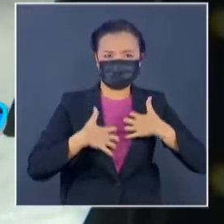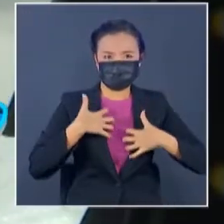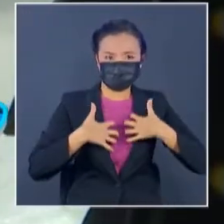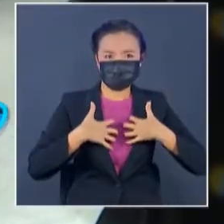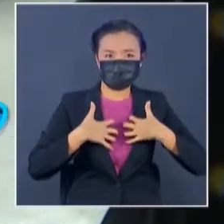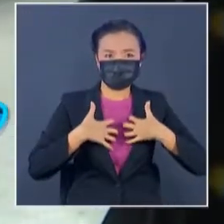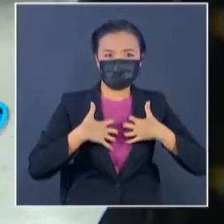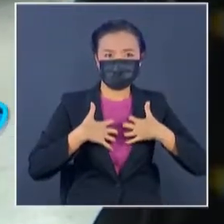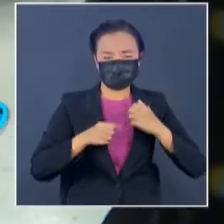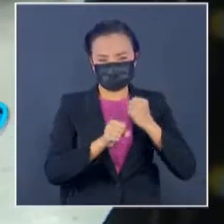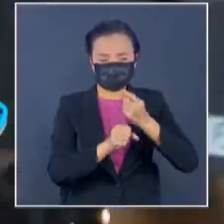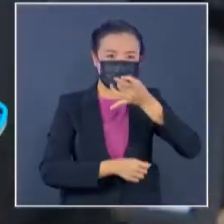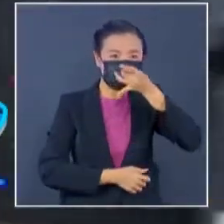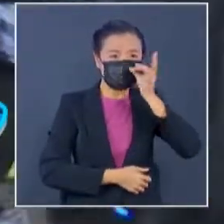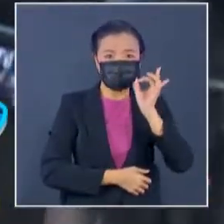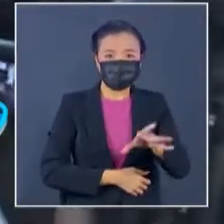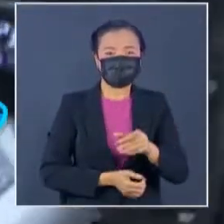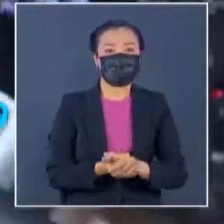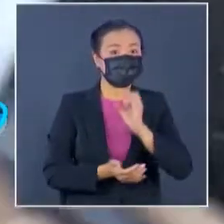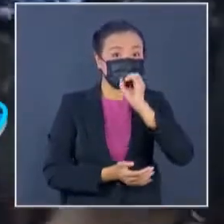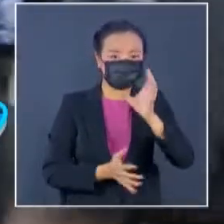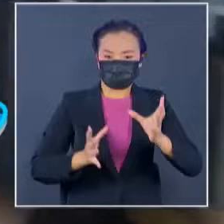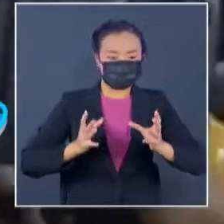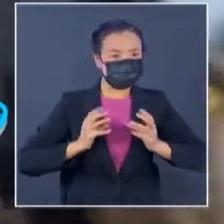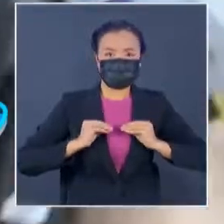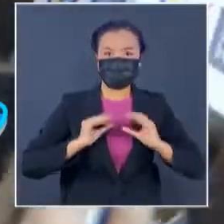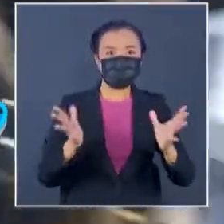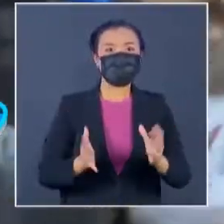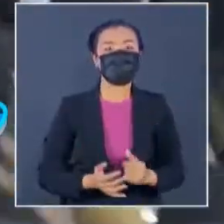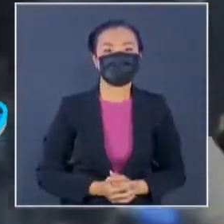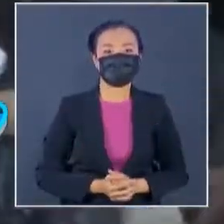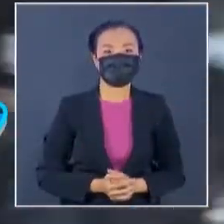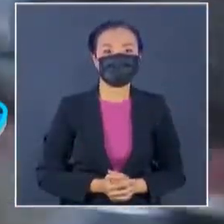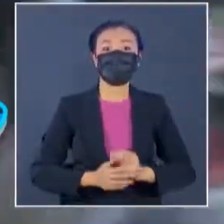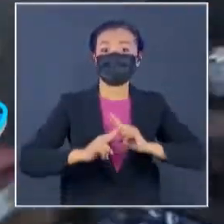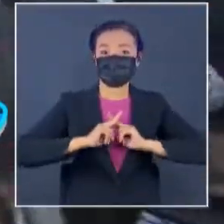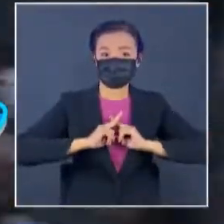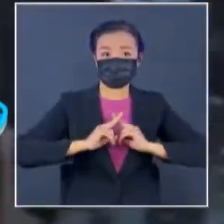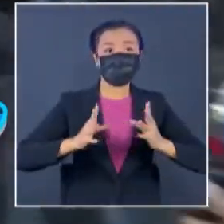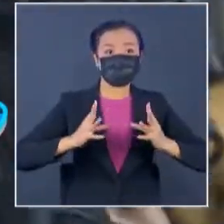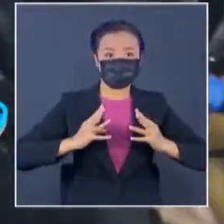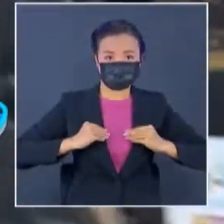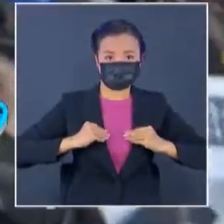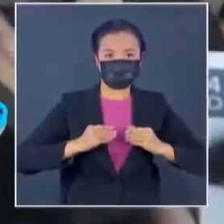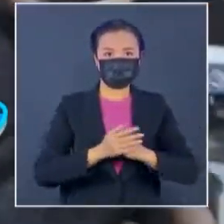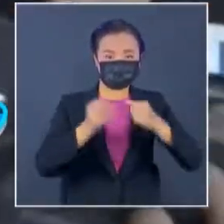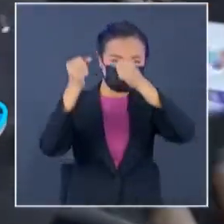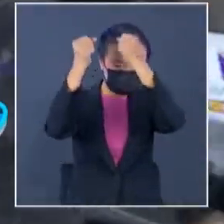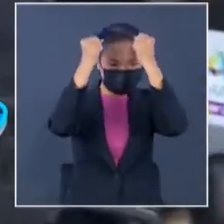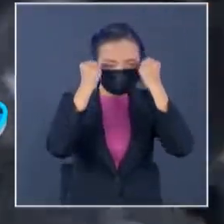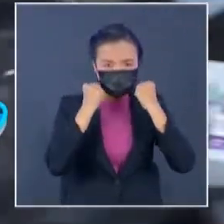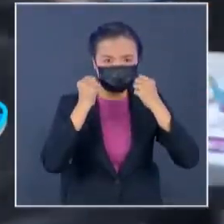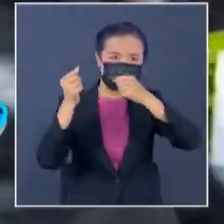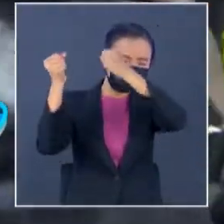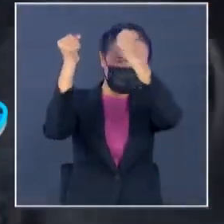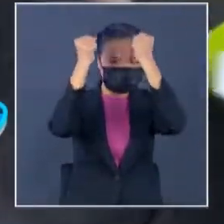ดยกระทำทารุณโหดร้ายเนี่ยยังคงยืนยันให้การปฏิเสธนะครับโดยเจ้าตัวยอมรับบอกว่าใช้ถุงหลายใบ